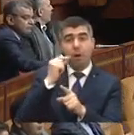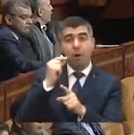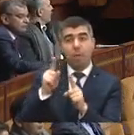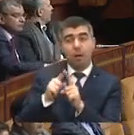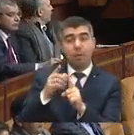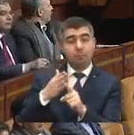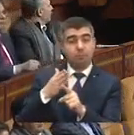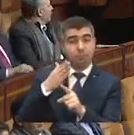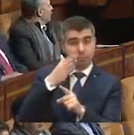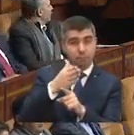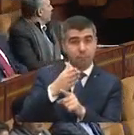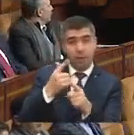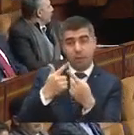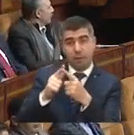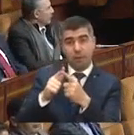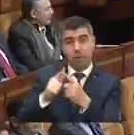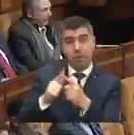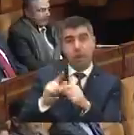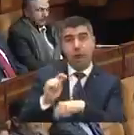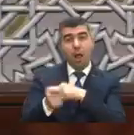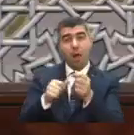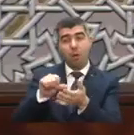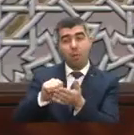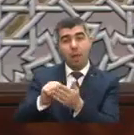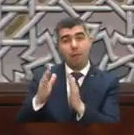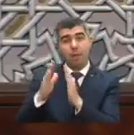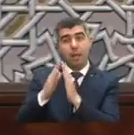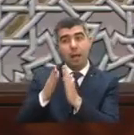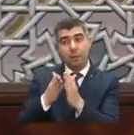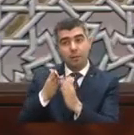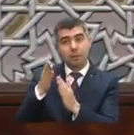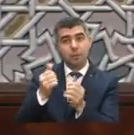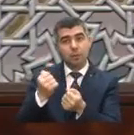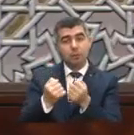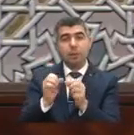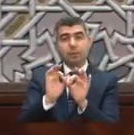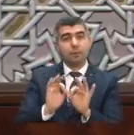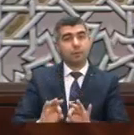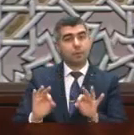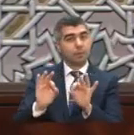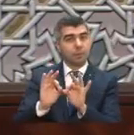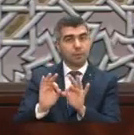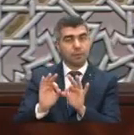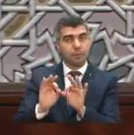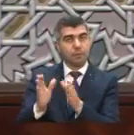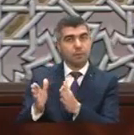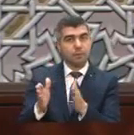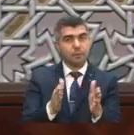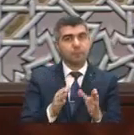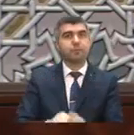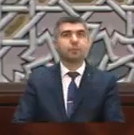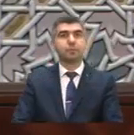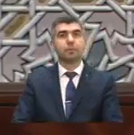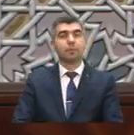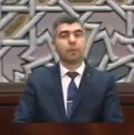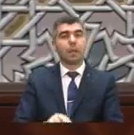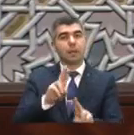في تريبورتور باش يمشي للجامعه. شكرا. شكرا السيد النائب. هل هناك تعقيب اضافي؟